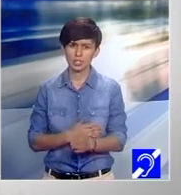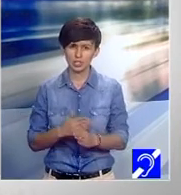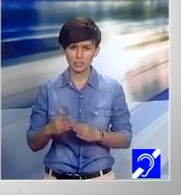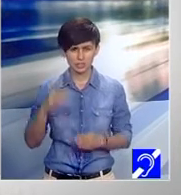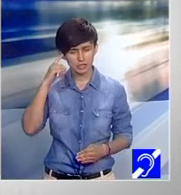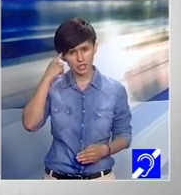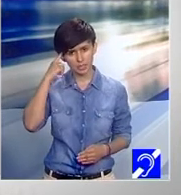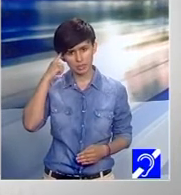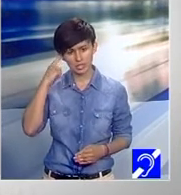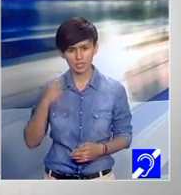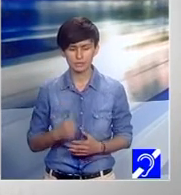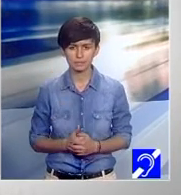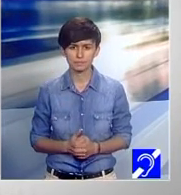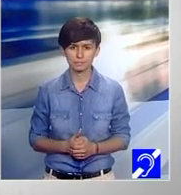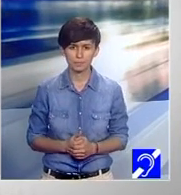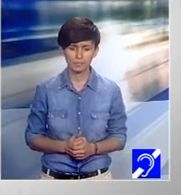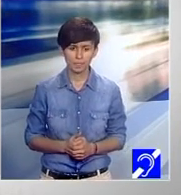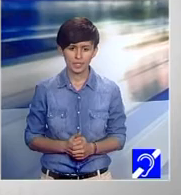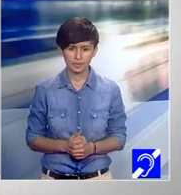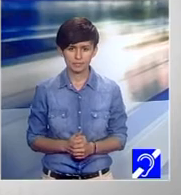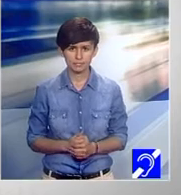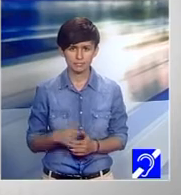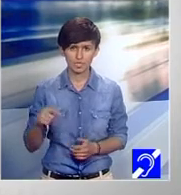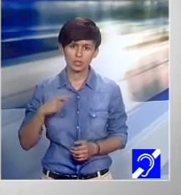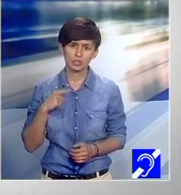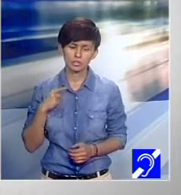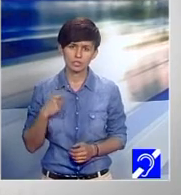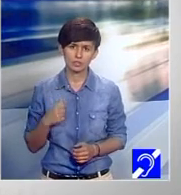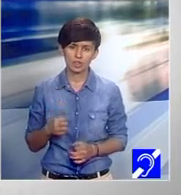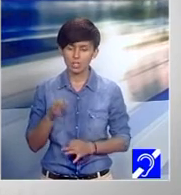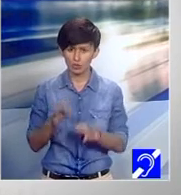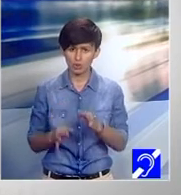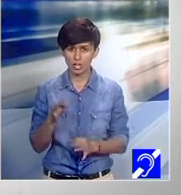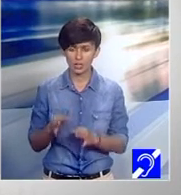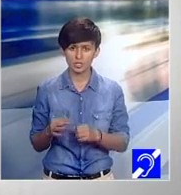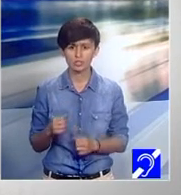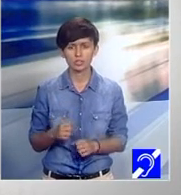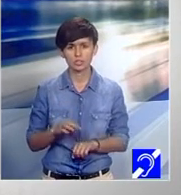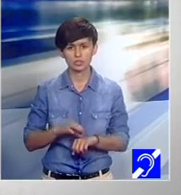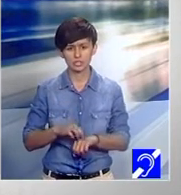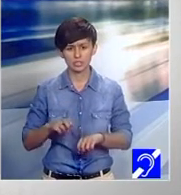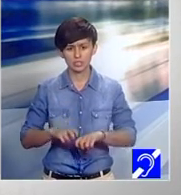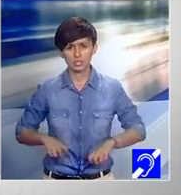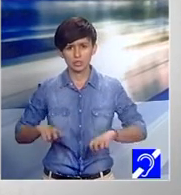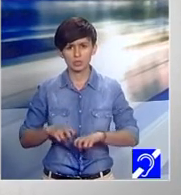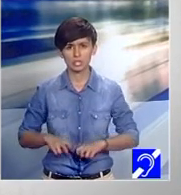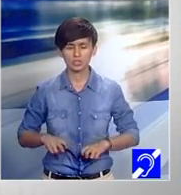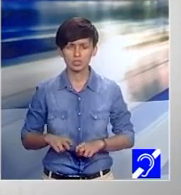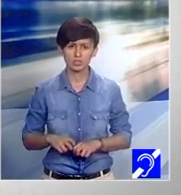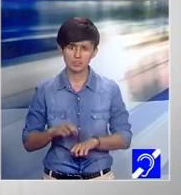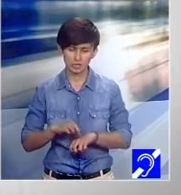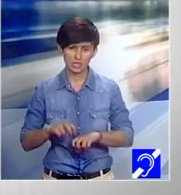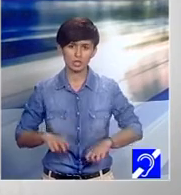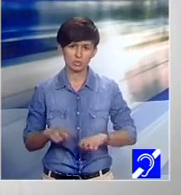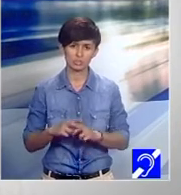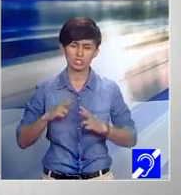o analiză, cromatografia aminoacizilor urinari și îi se va pune diagnosticul grav, fenilcetonurie